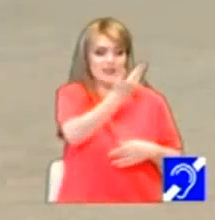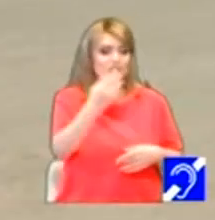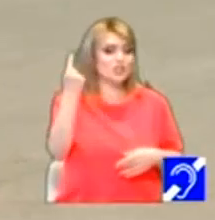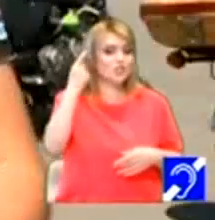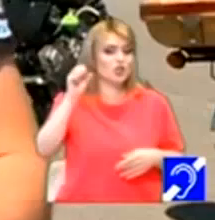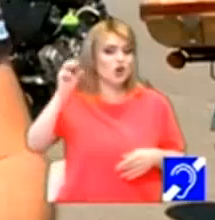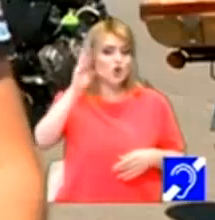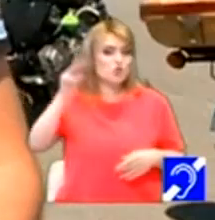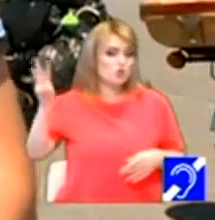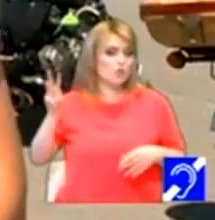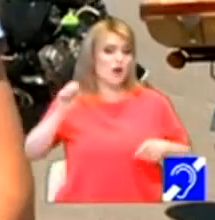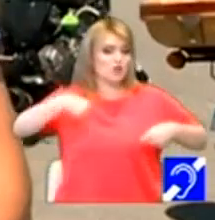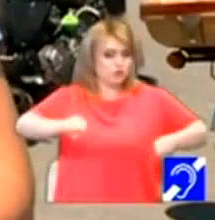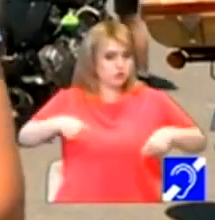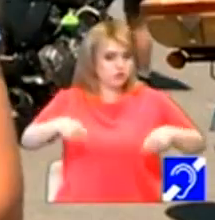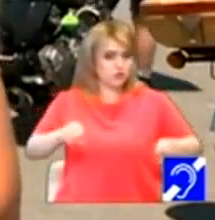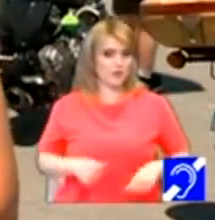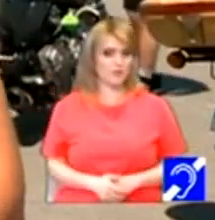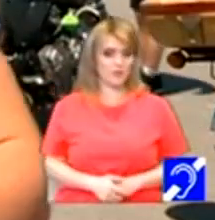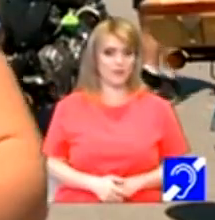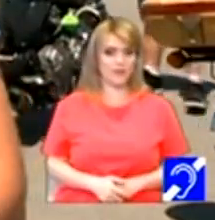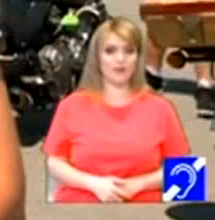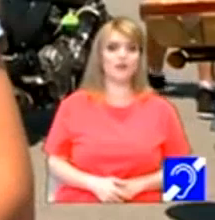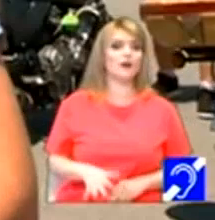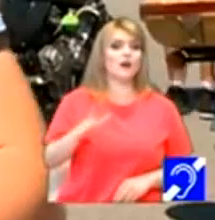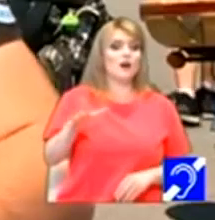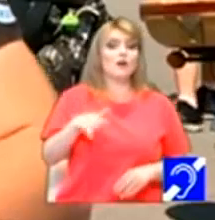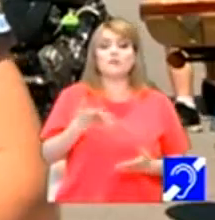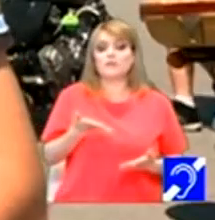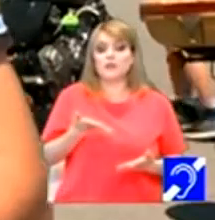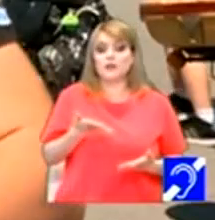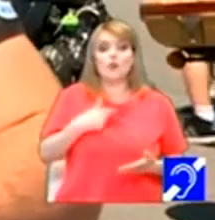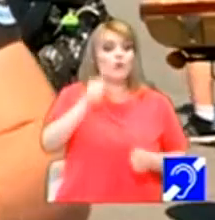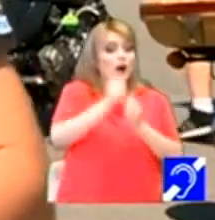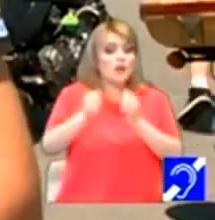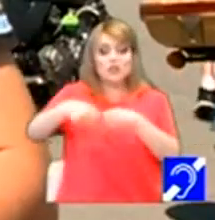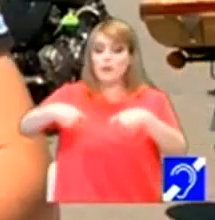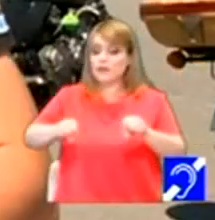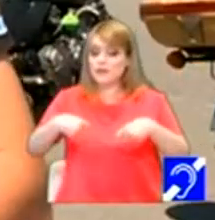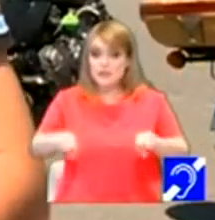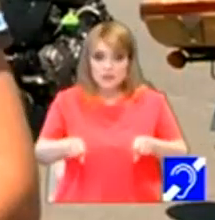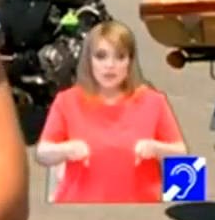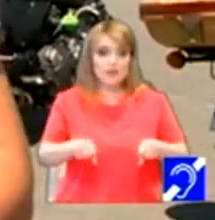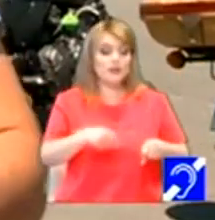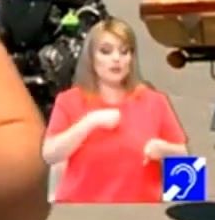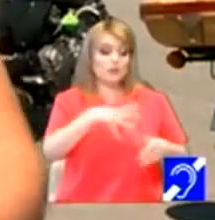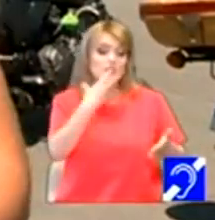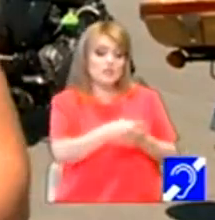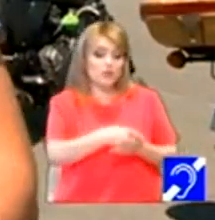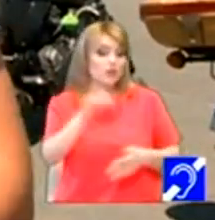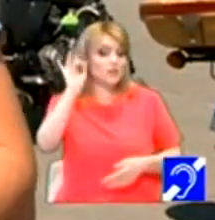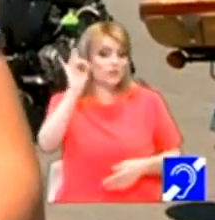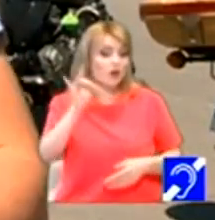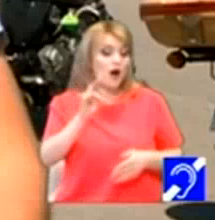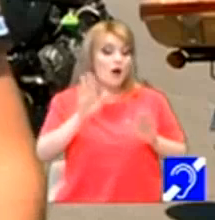nimic. Dacă vorbim de sunete, noi am trecut revizia tehnică, oricare motocicletă are revizia tehnică, ea merge așa cum merge. Deci, în loc